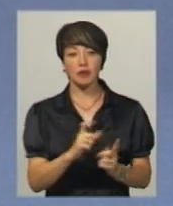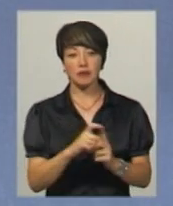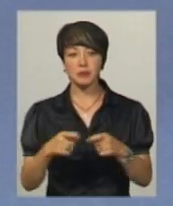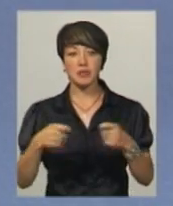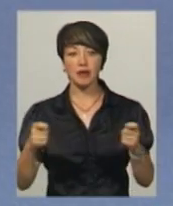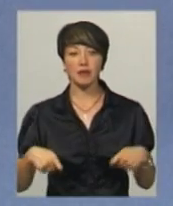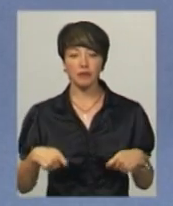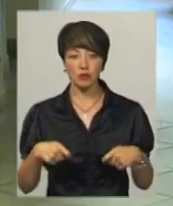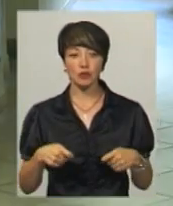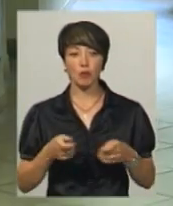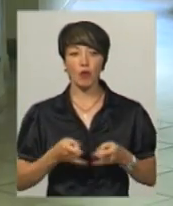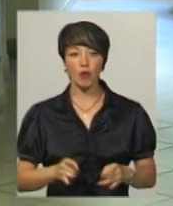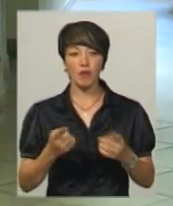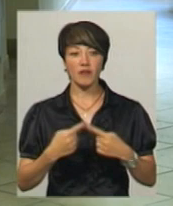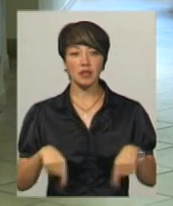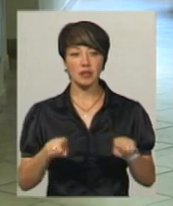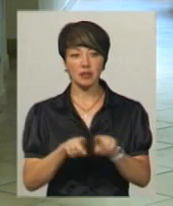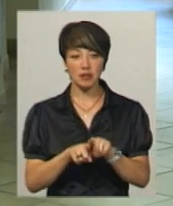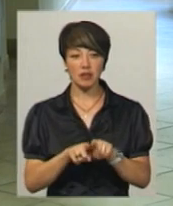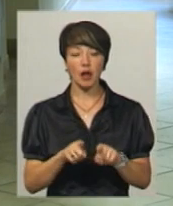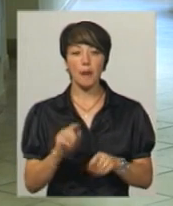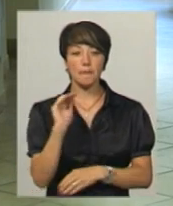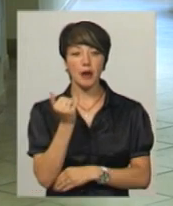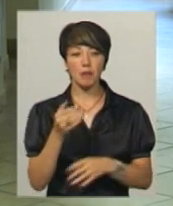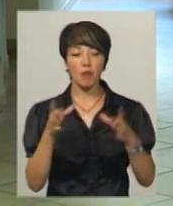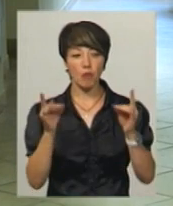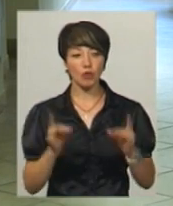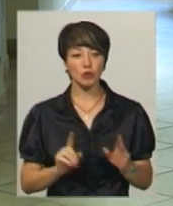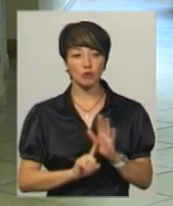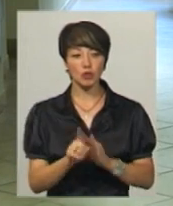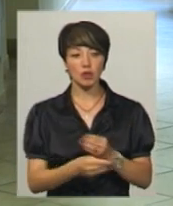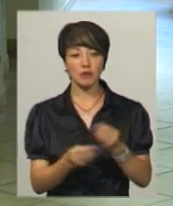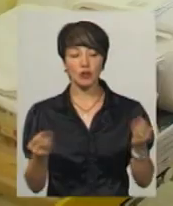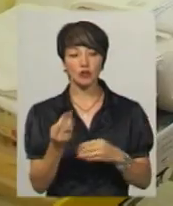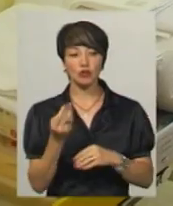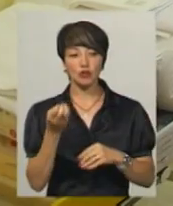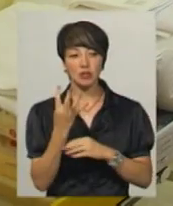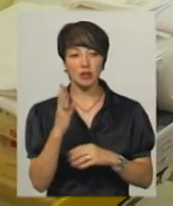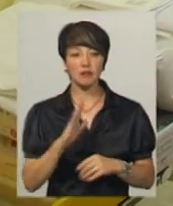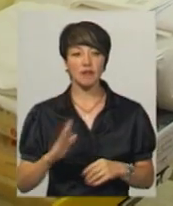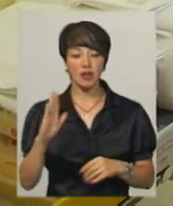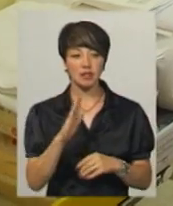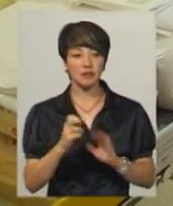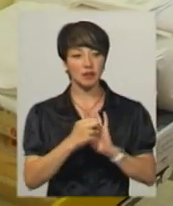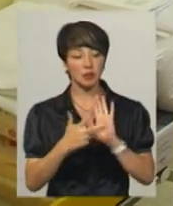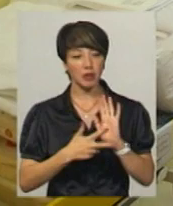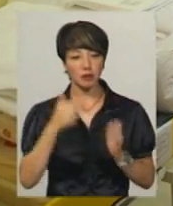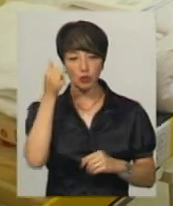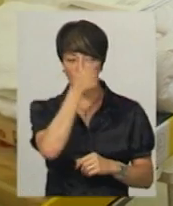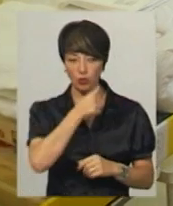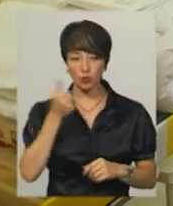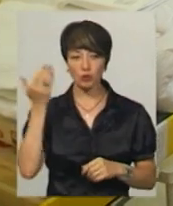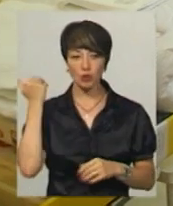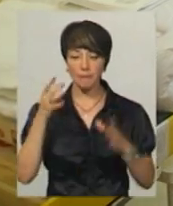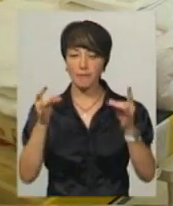завідуючої пологовим відділенням Олени Британчук, бебі-бокси розпочали давати породілям з 14 вересня 2018 року. Тоді